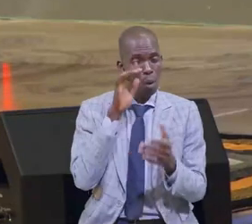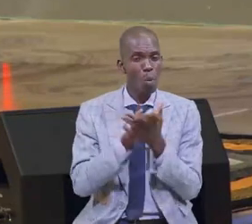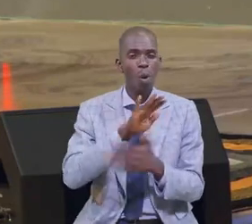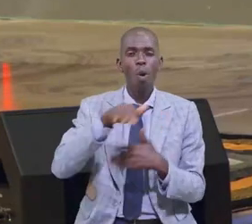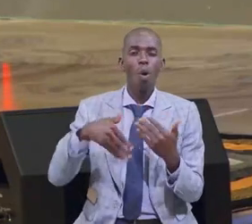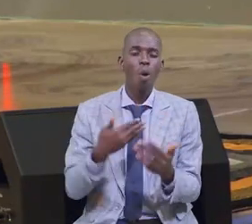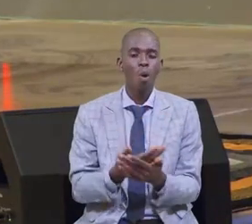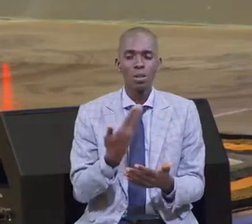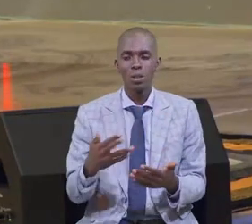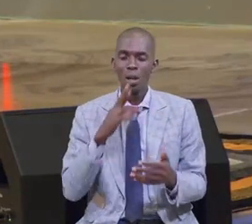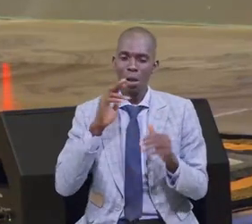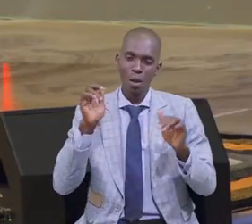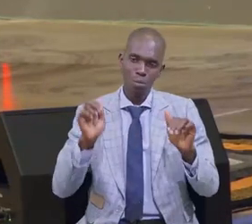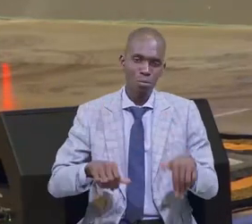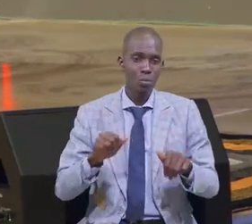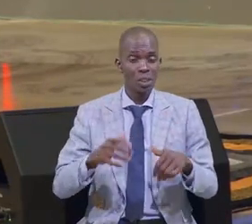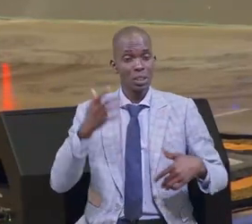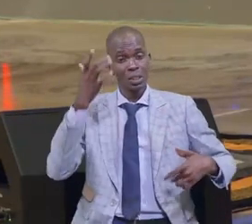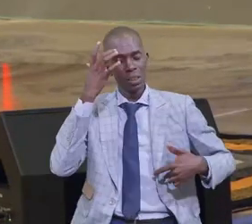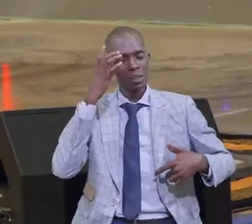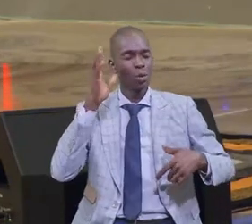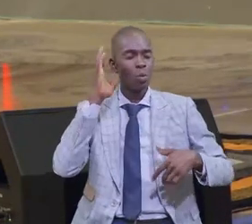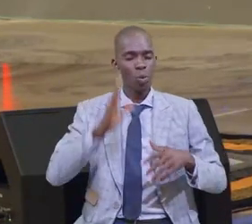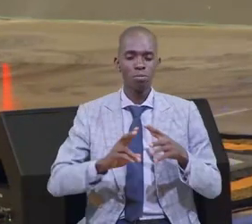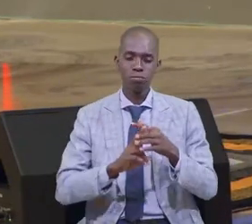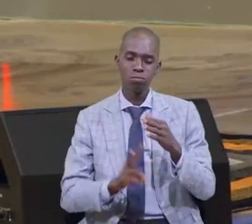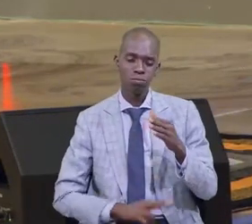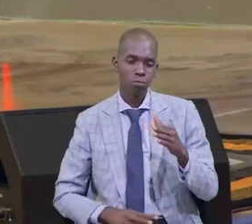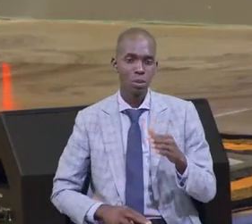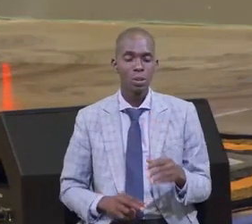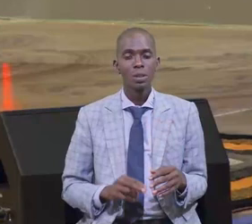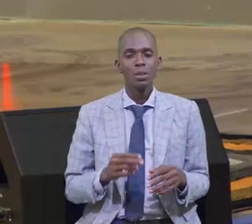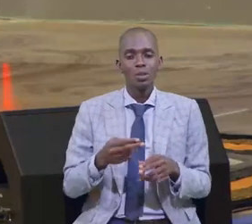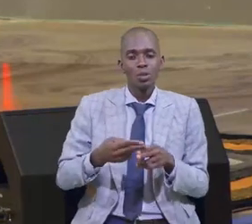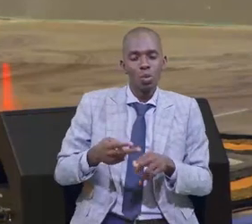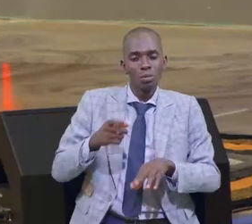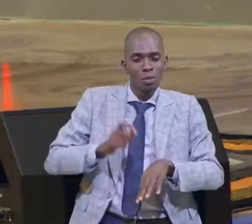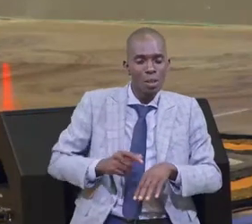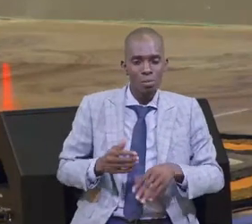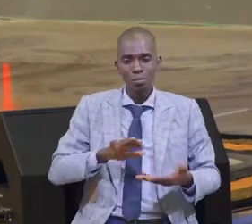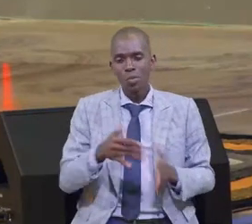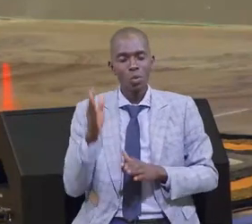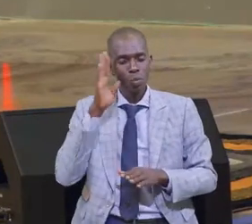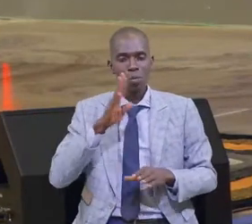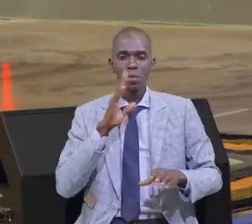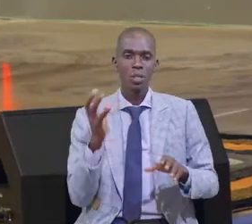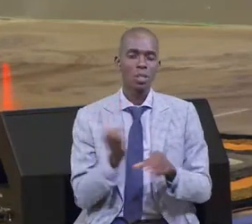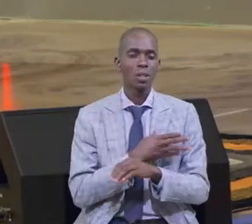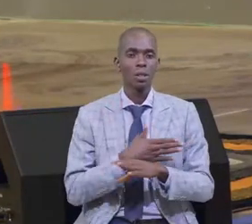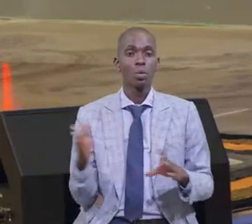est possible. Les maladies vont disparaître. La mort prématurée va